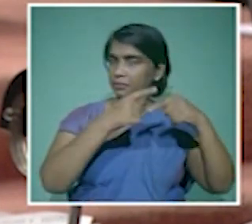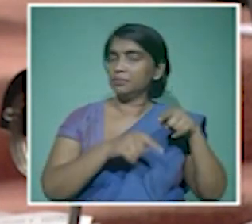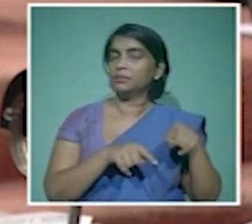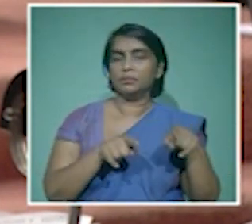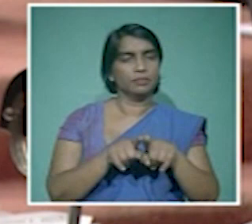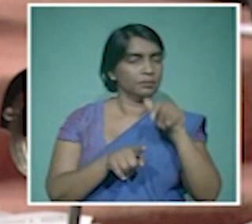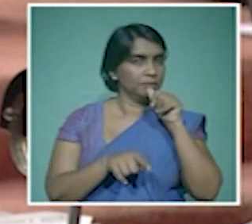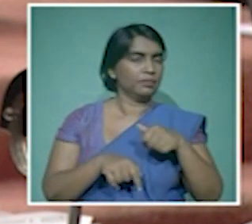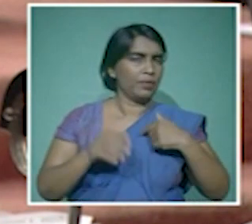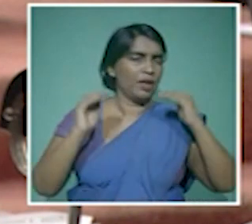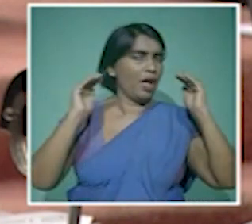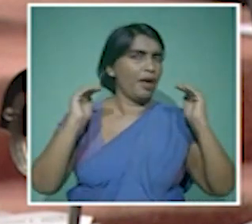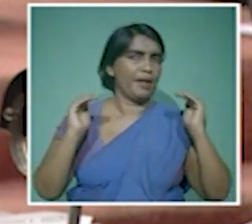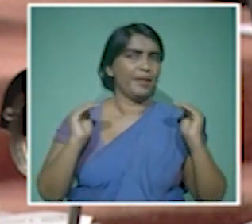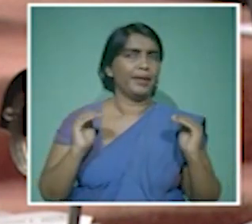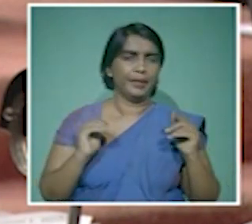விஷயம்.